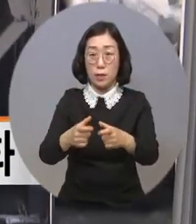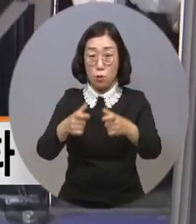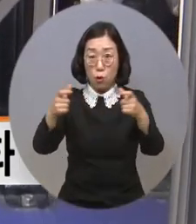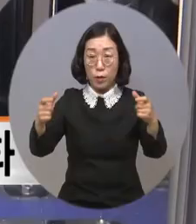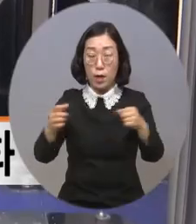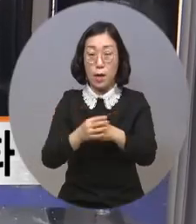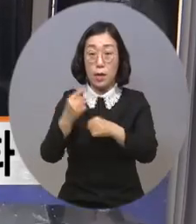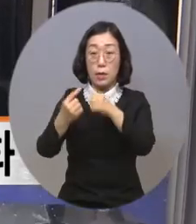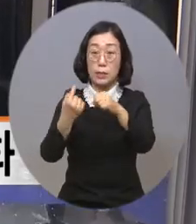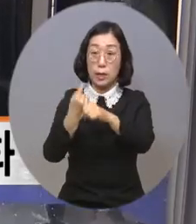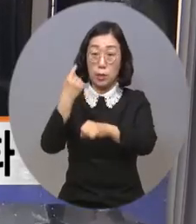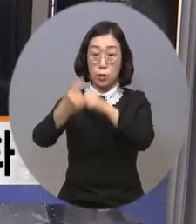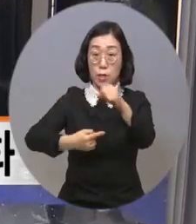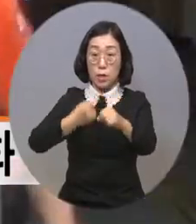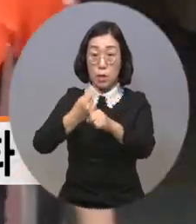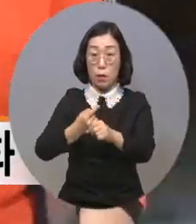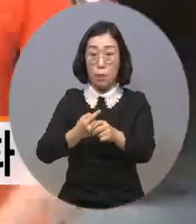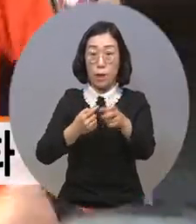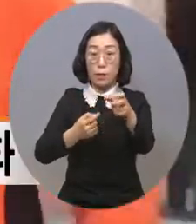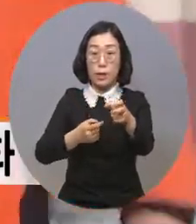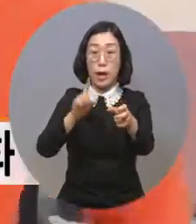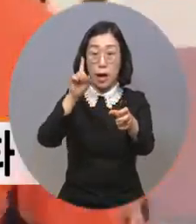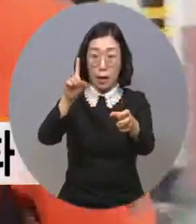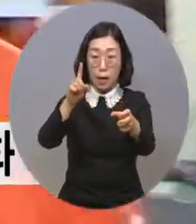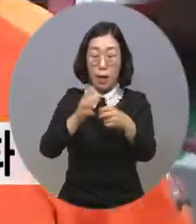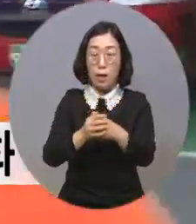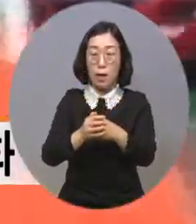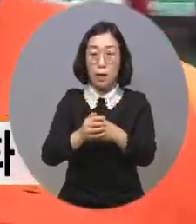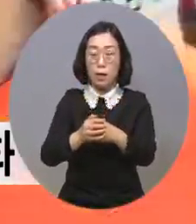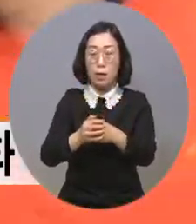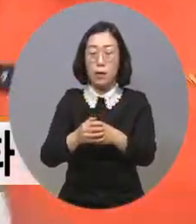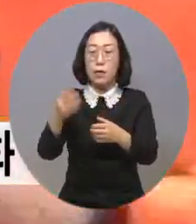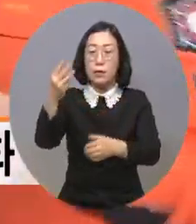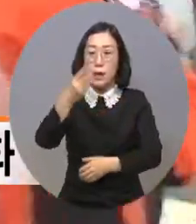지난해 구급차 한 대당 연간 평균 출동 건수는